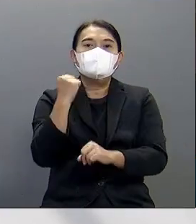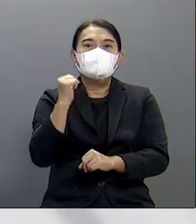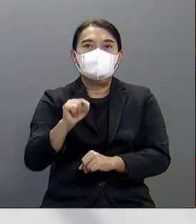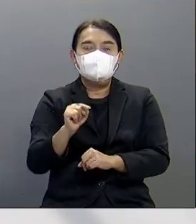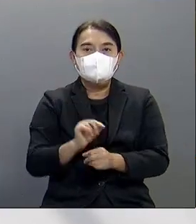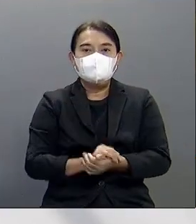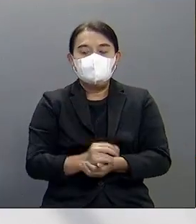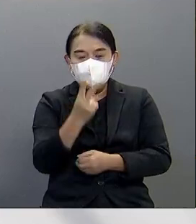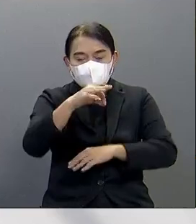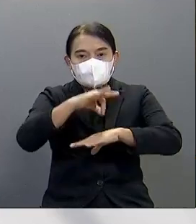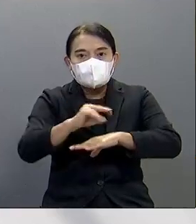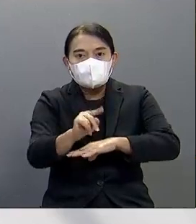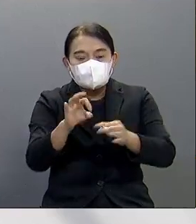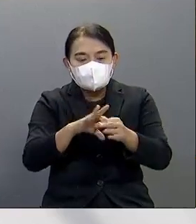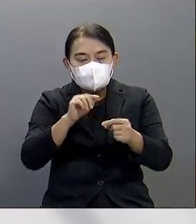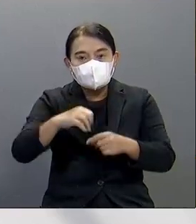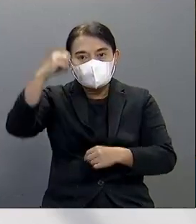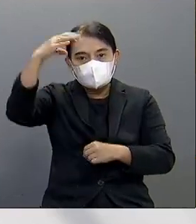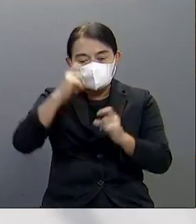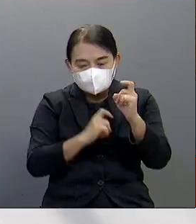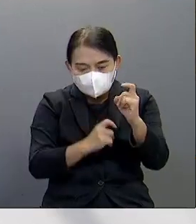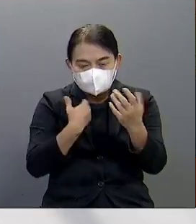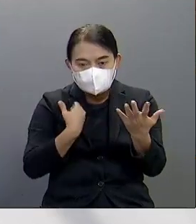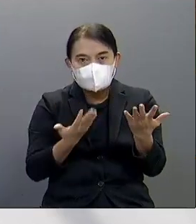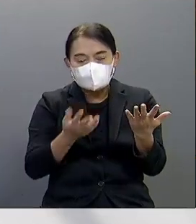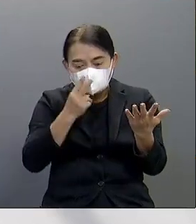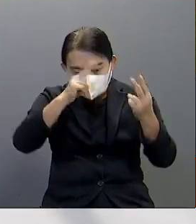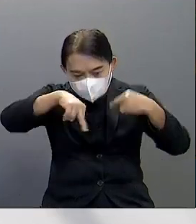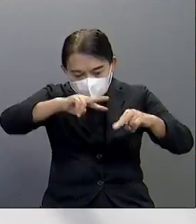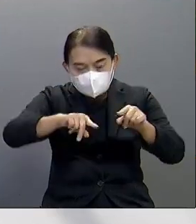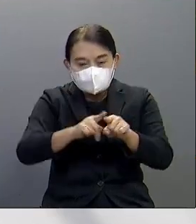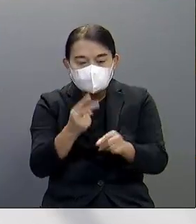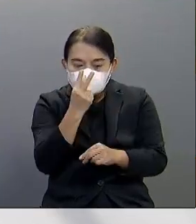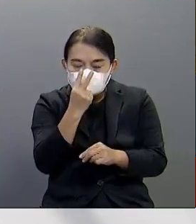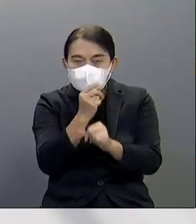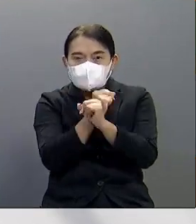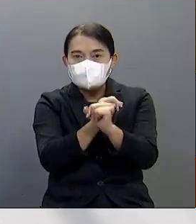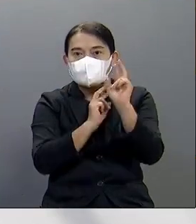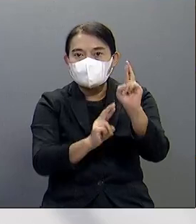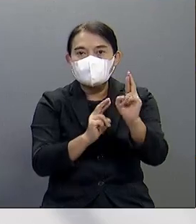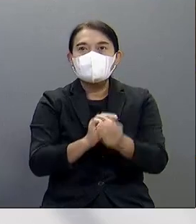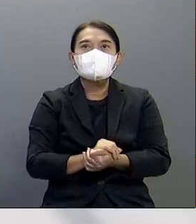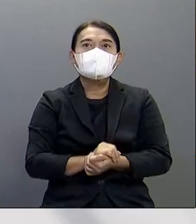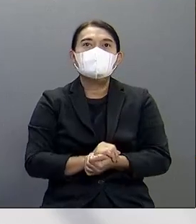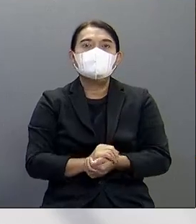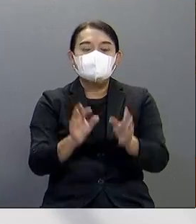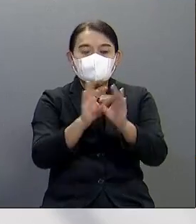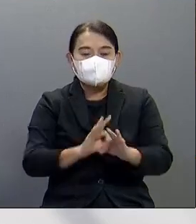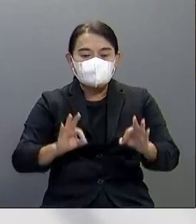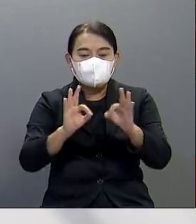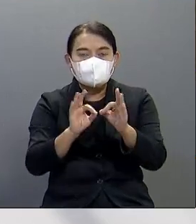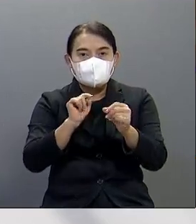จว่ามีจุดไหนที่จุดอันตรายอีกหรือไม่นะครับก็เราจะเฝ้าระวังกันตลอดครับหรือว่าเป็นบทเรียนสำคัญเล